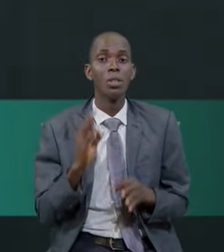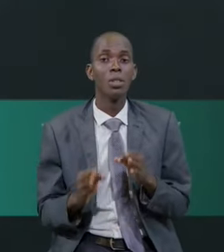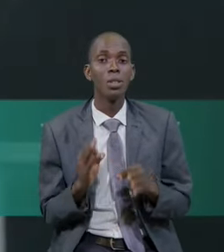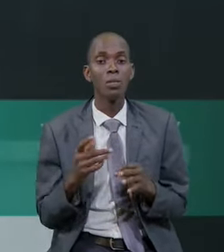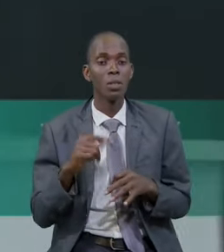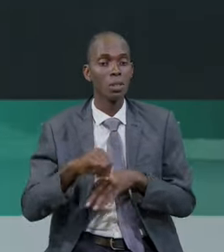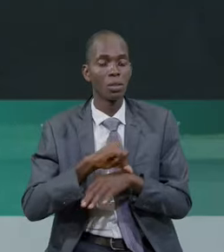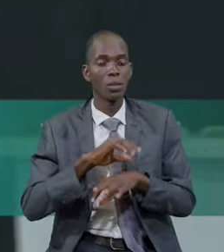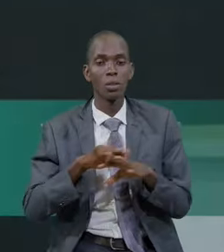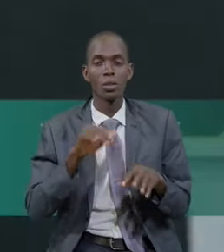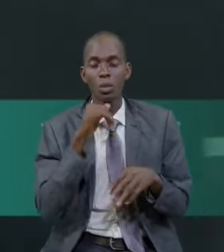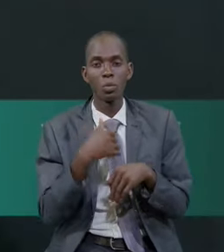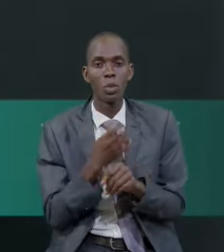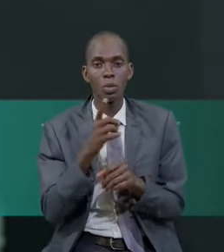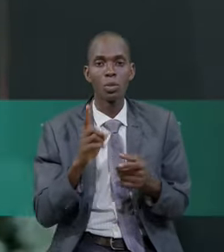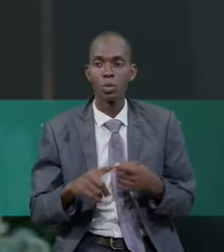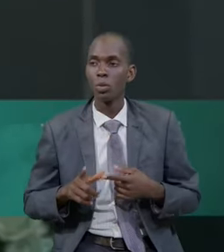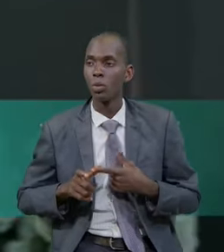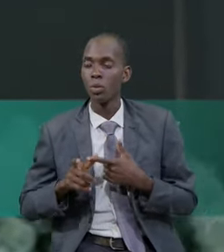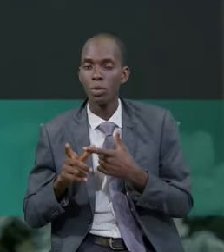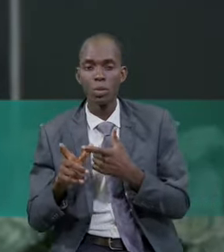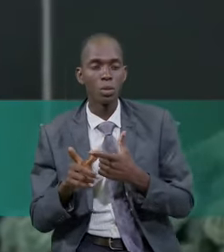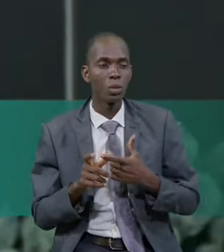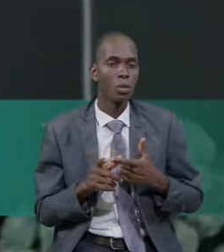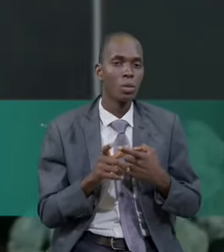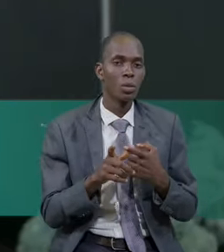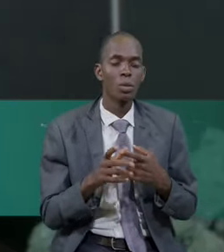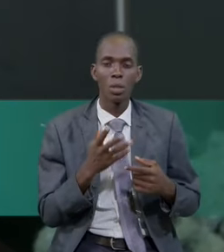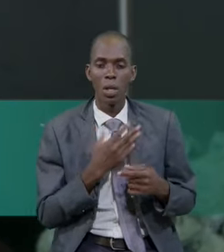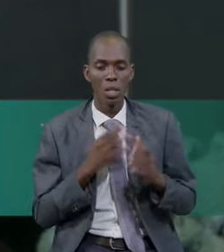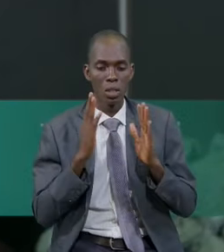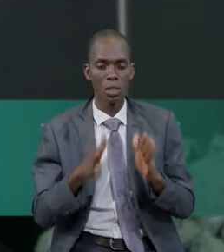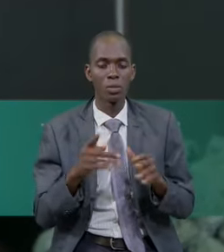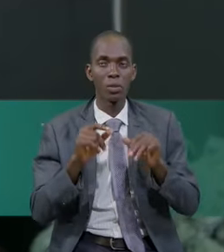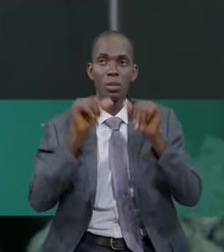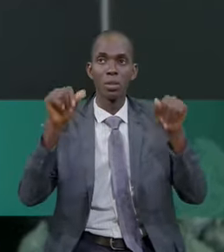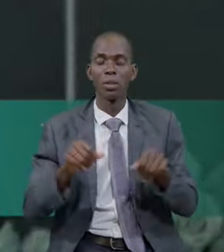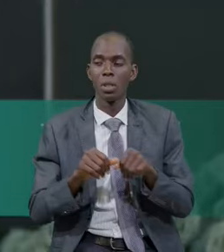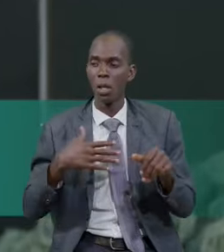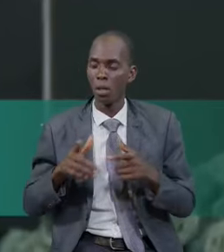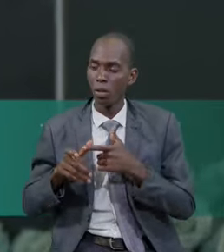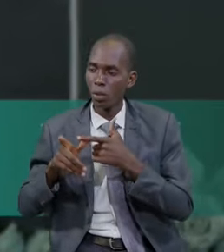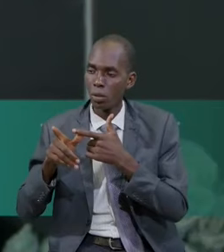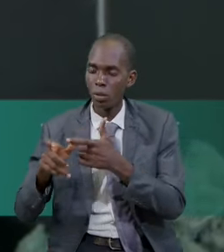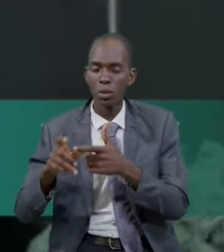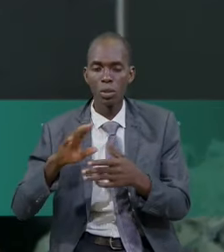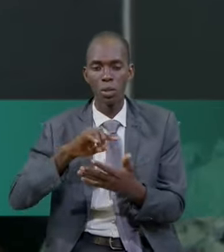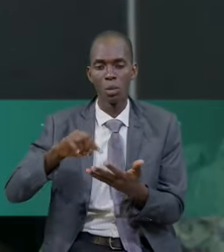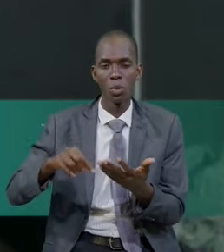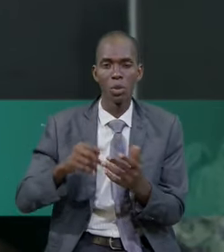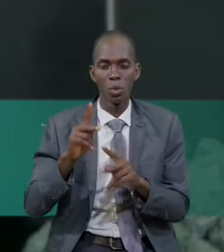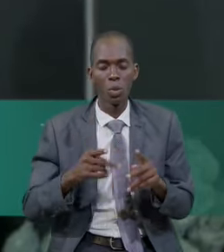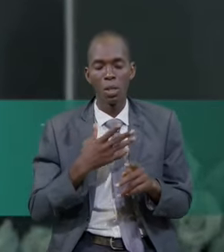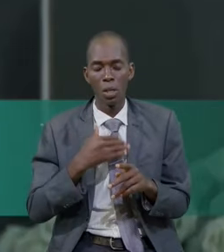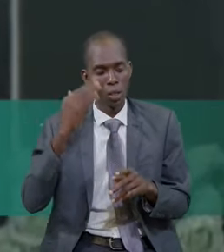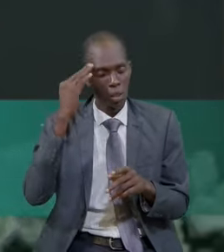entrer, quitter le podium, courir pour aller dans l'assemblée, et baisser la tête, secouer la tête,